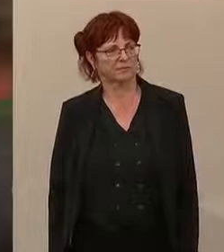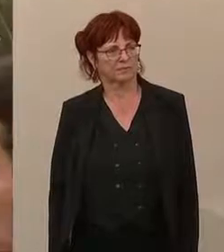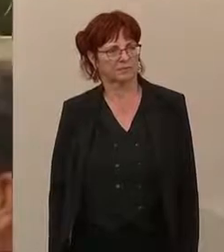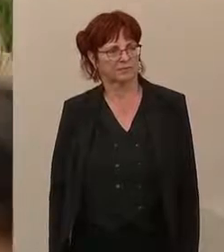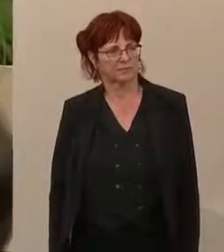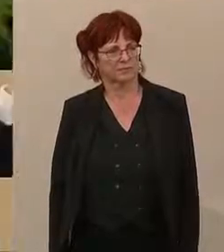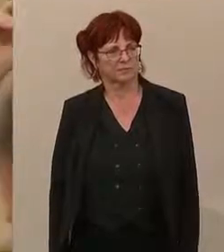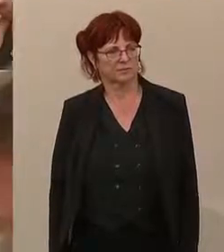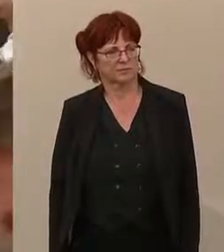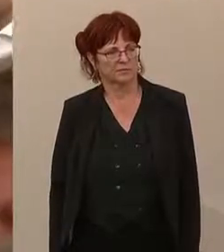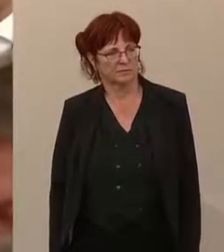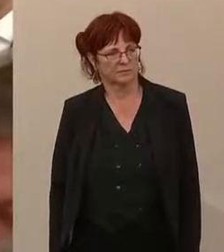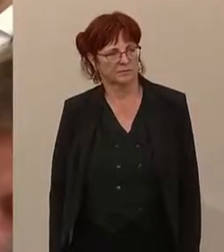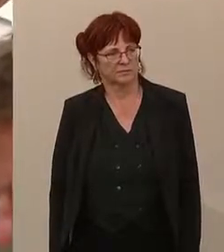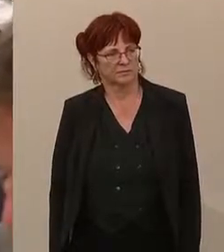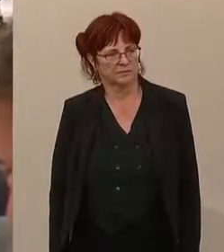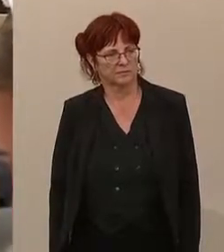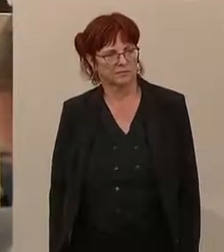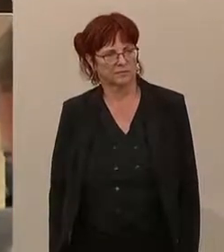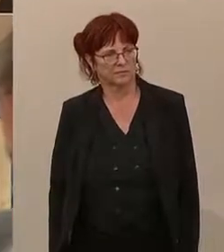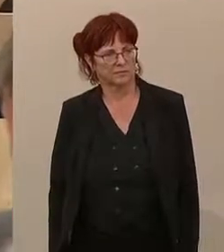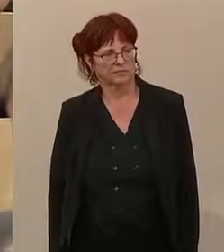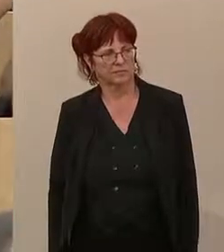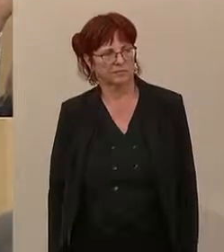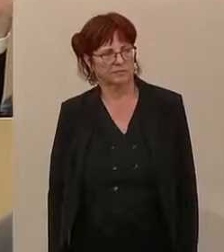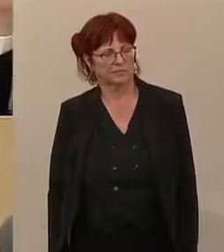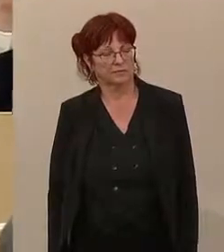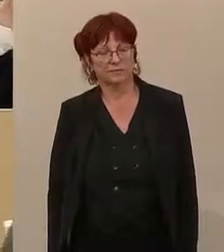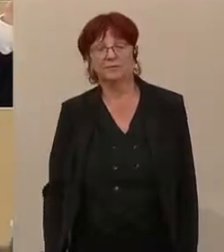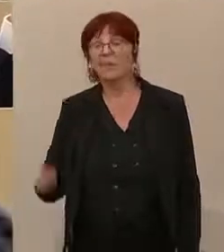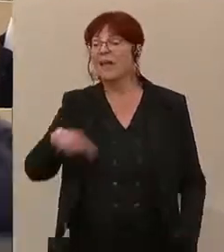Als nächstes zu